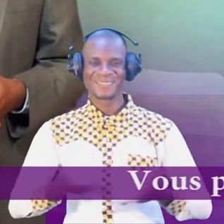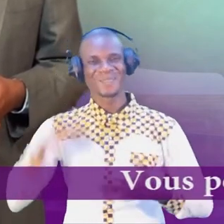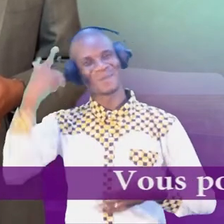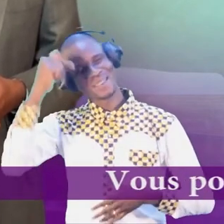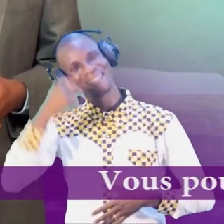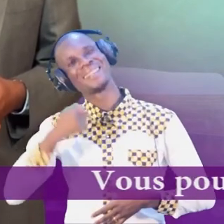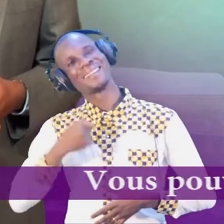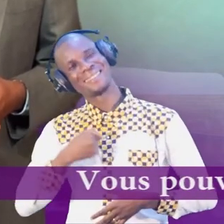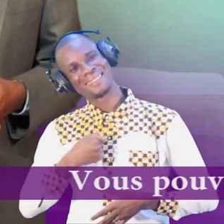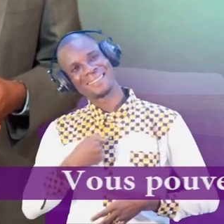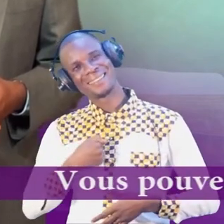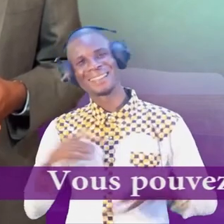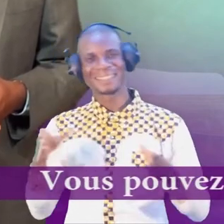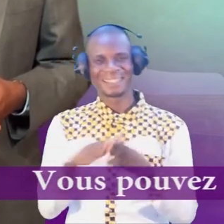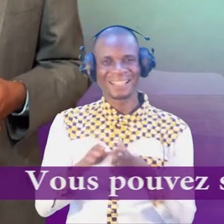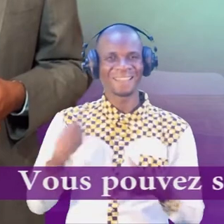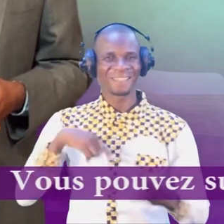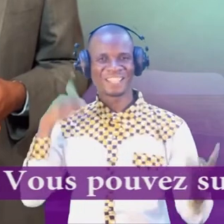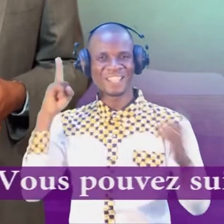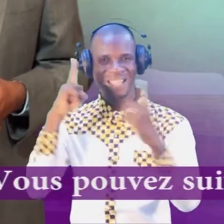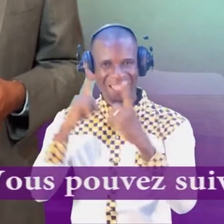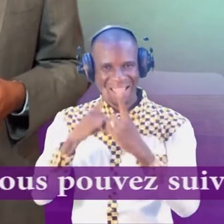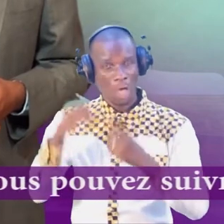tunakushukuru kwa neema yako, amani yako.